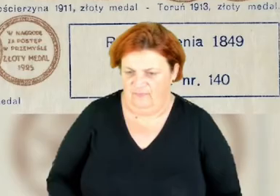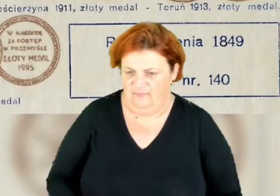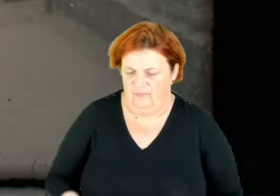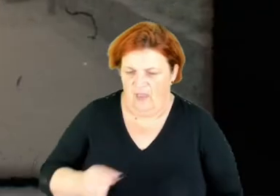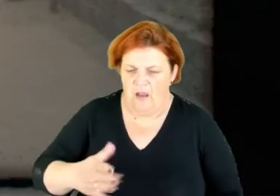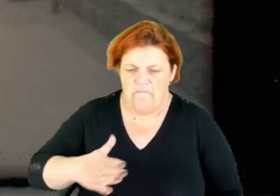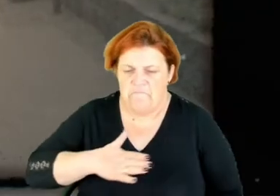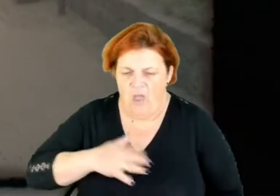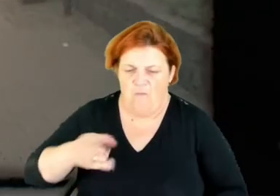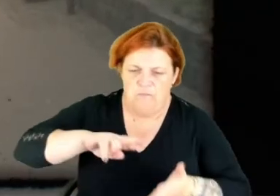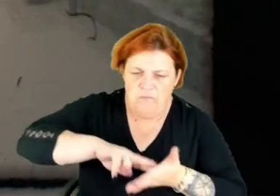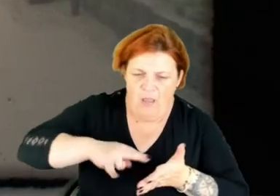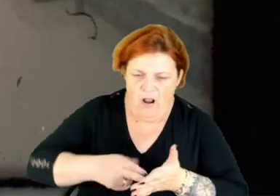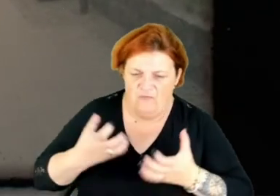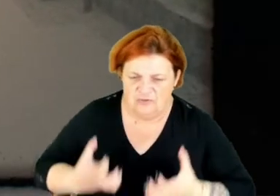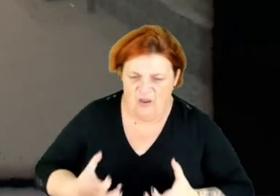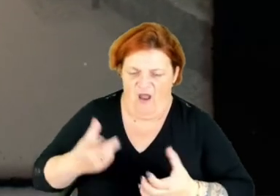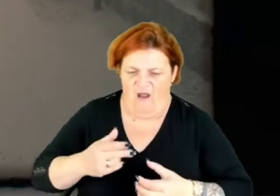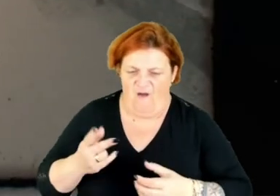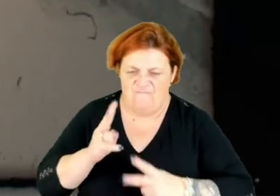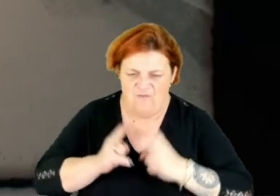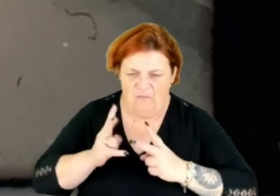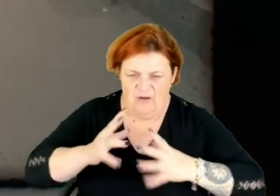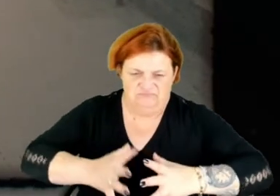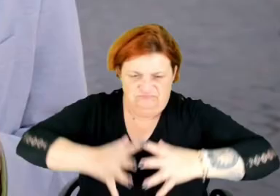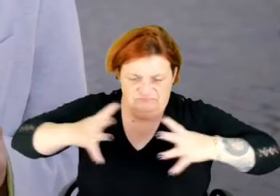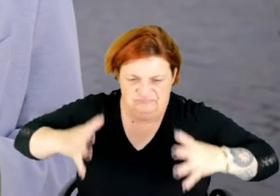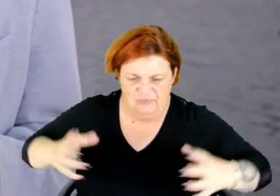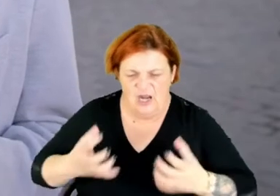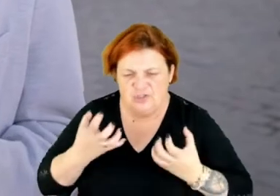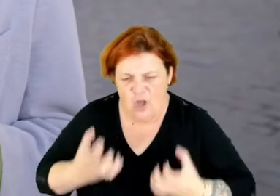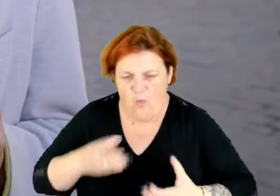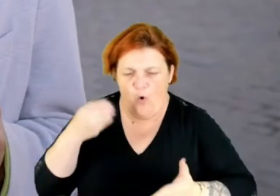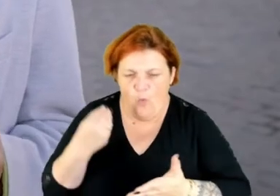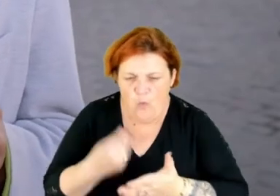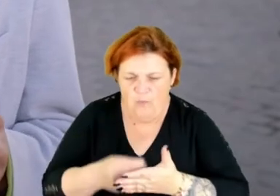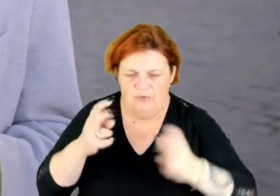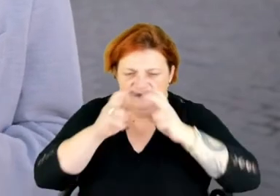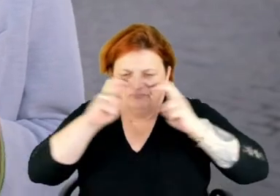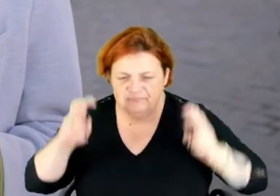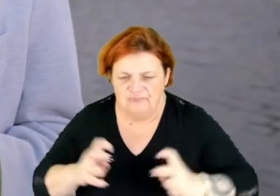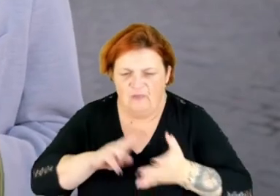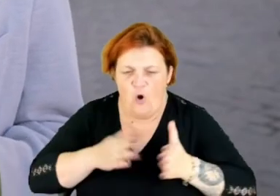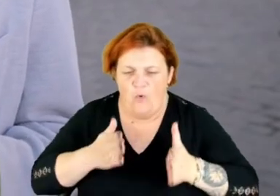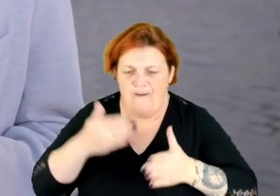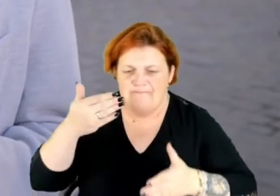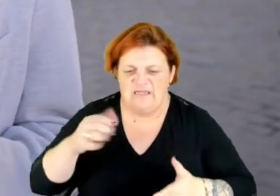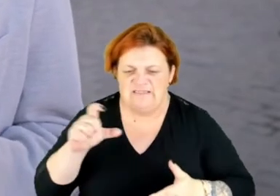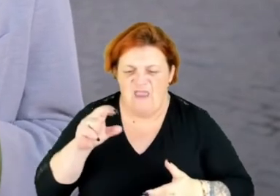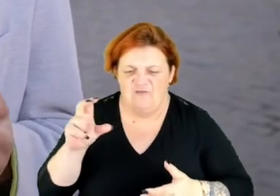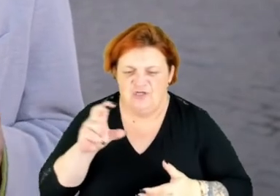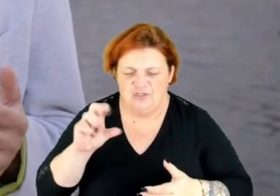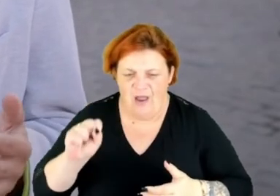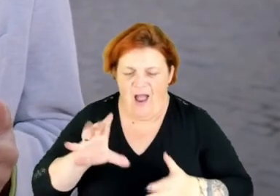Miał ogromne plany, aby rozbudować swoją fabrykę. Między innymi chciał wykupić kamienicę przy ulicy Mickiewicza,